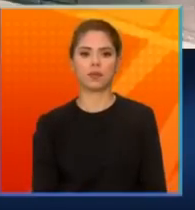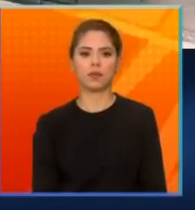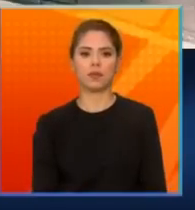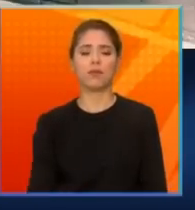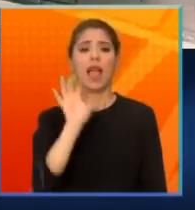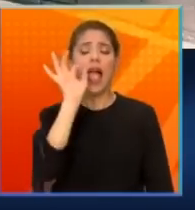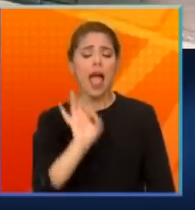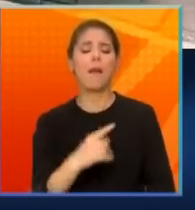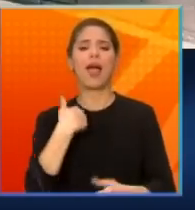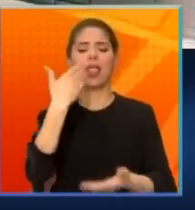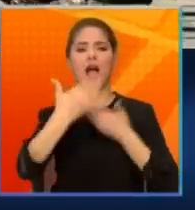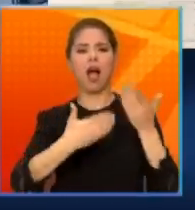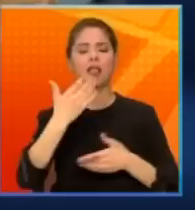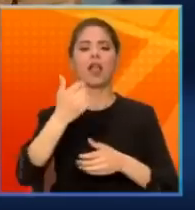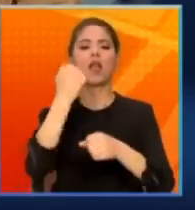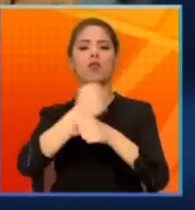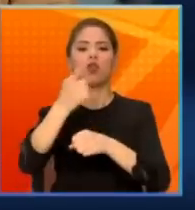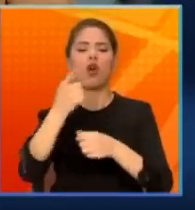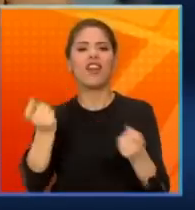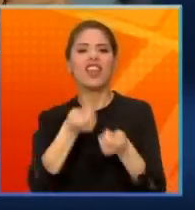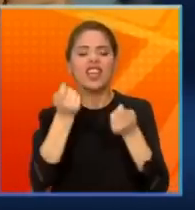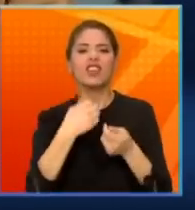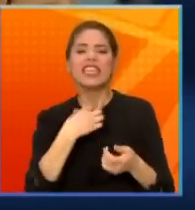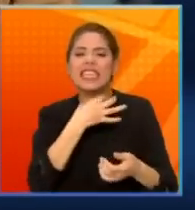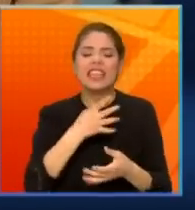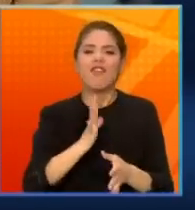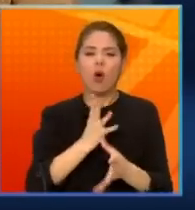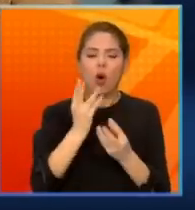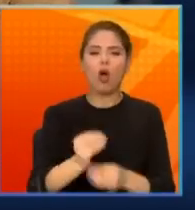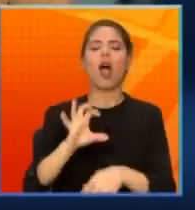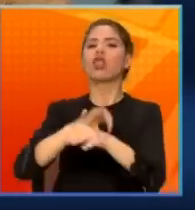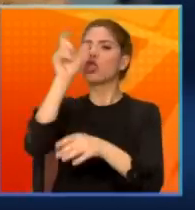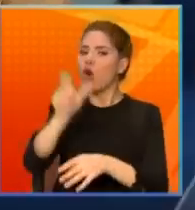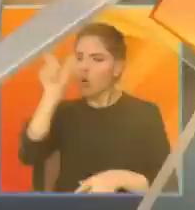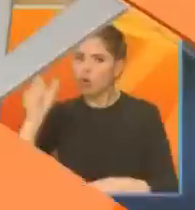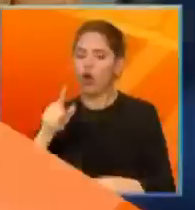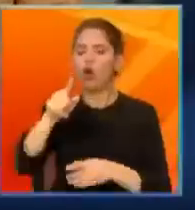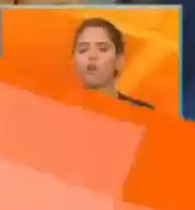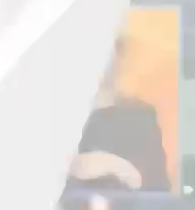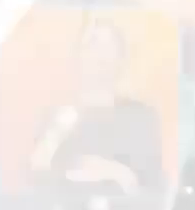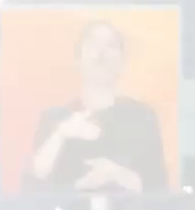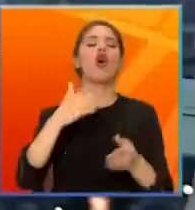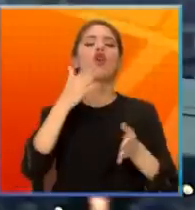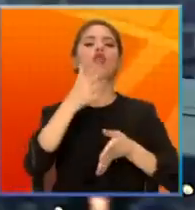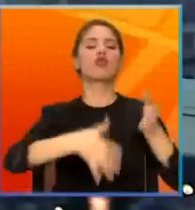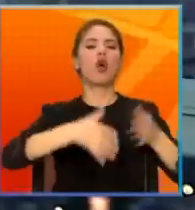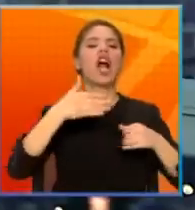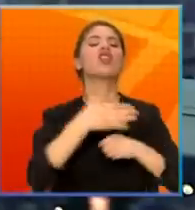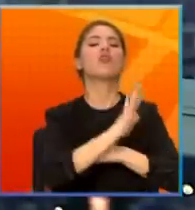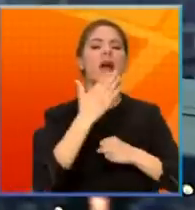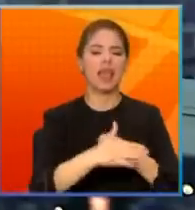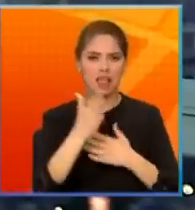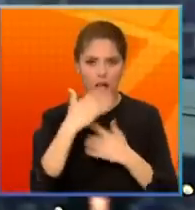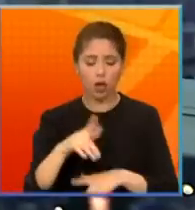Hemen aktaralım. Görevlerine ihtiyaç duyulan, yani çalışmasına ihtiyaç duyulan doktorlar, bu kapsamın dışında bırakılanlar yine 65 yaş